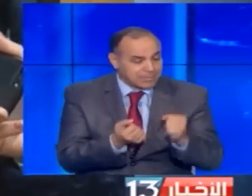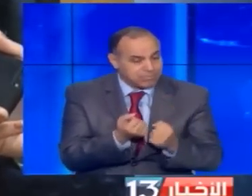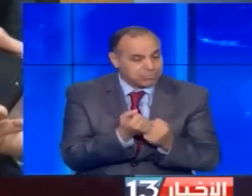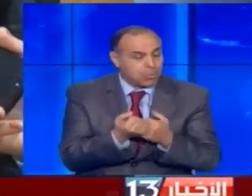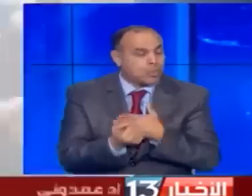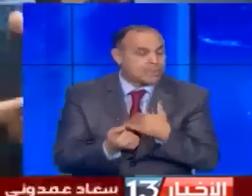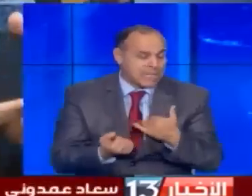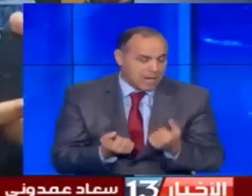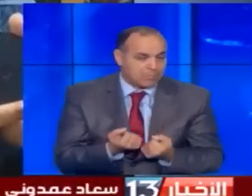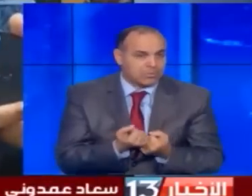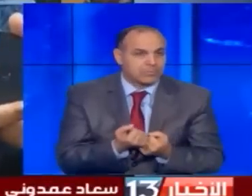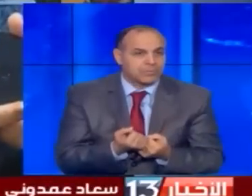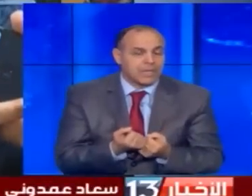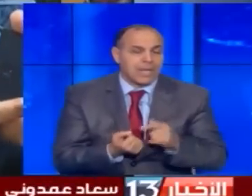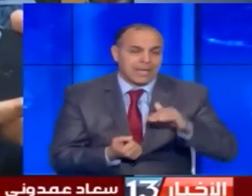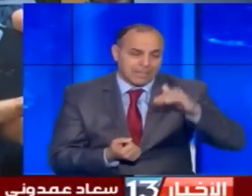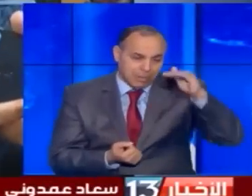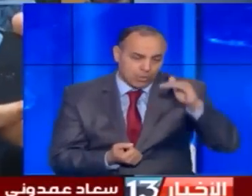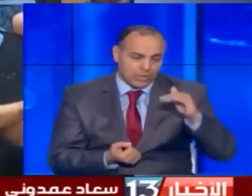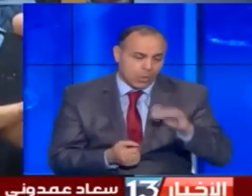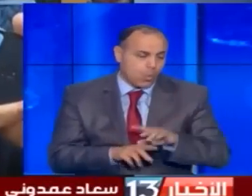وصحية للكبير والصغير بالطبيعة،